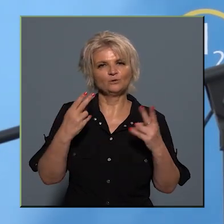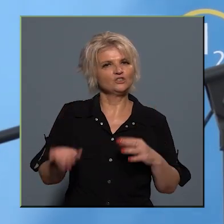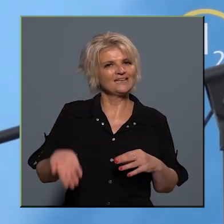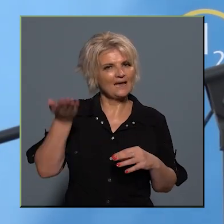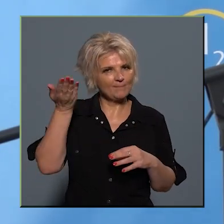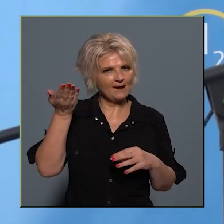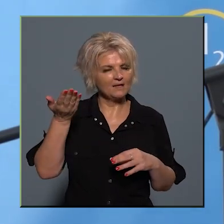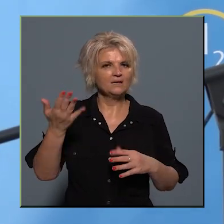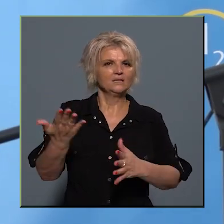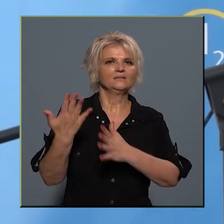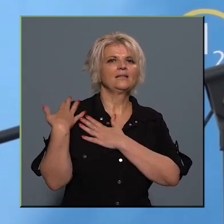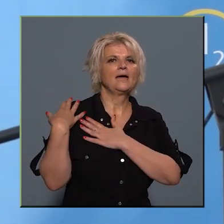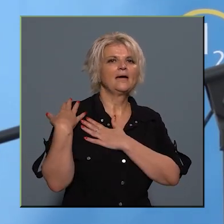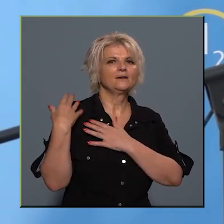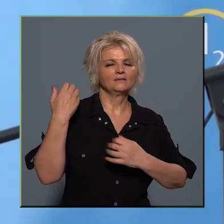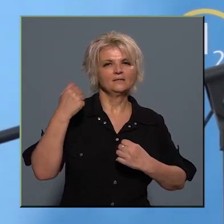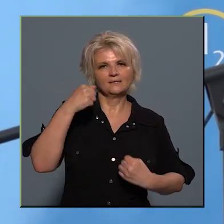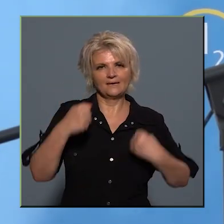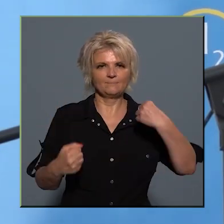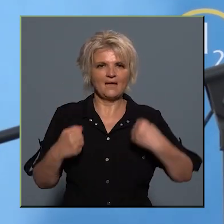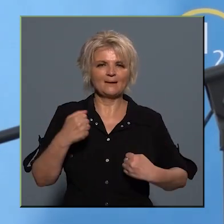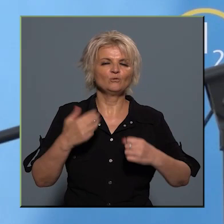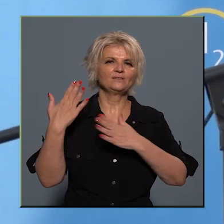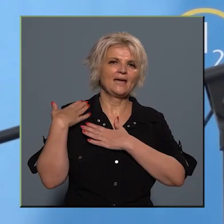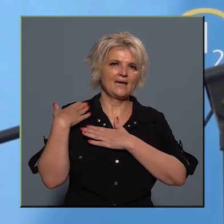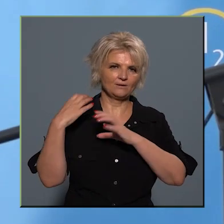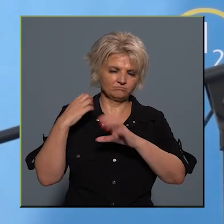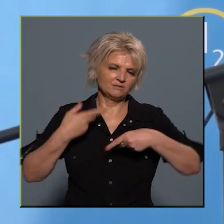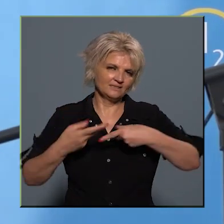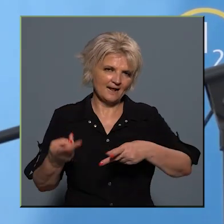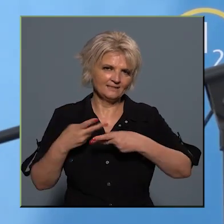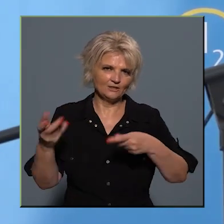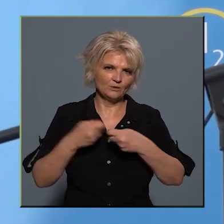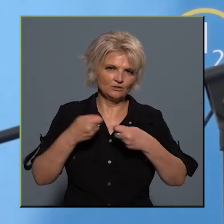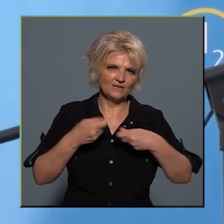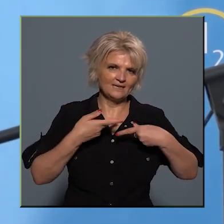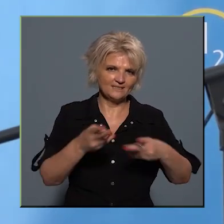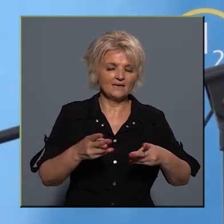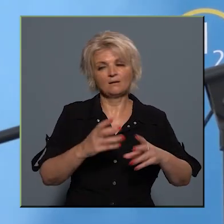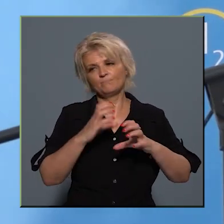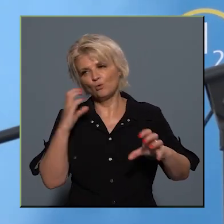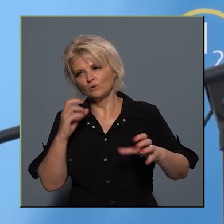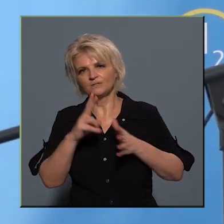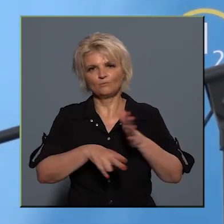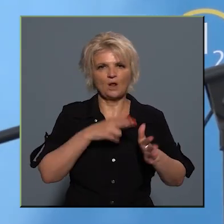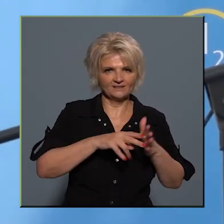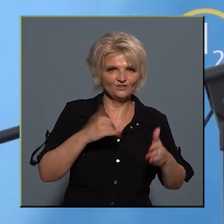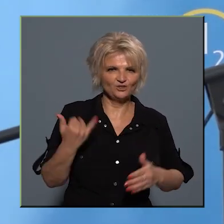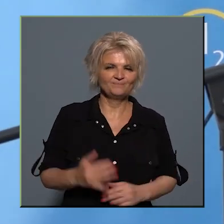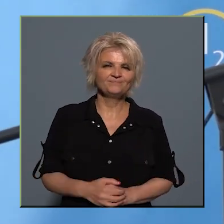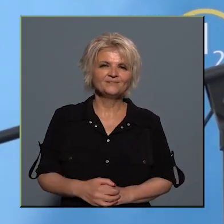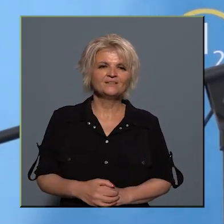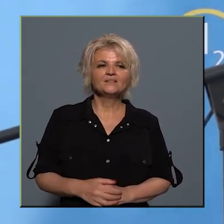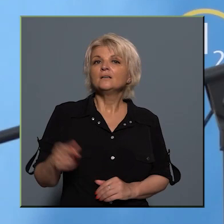a tehergépjárműveket, a teherszállítást, illetve a közösségi szállítást, mind a busz, mind a vonat esetében,